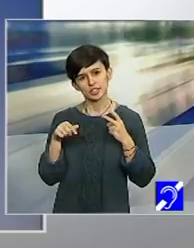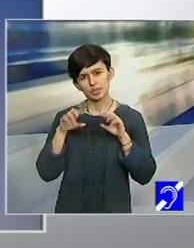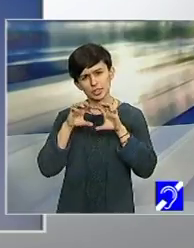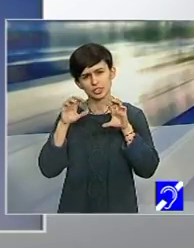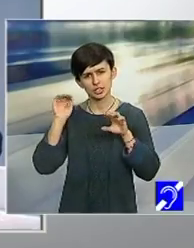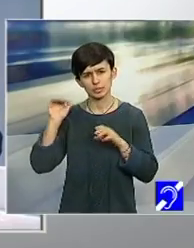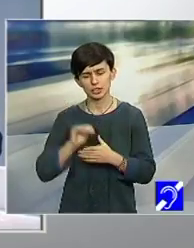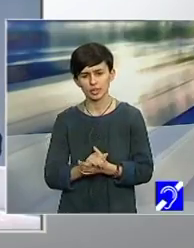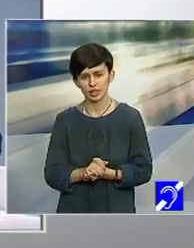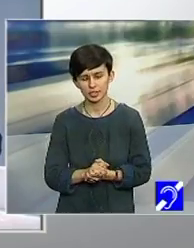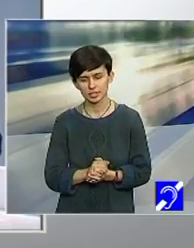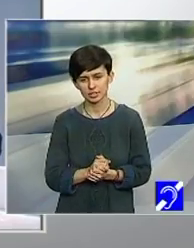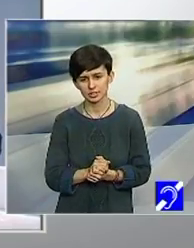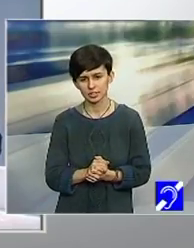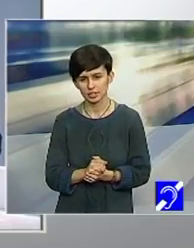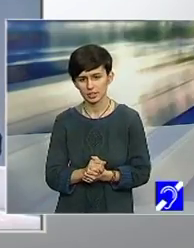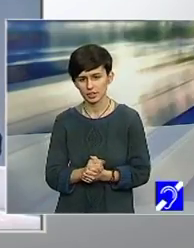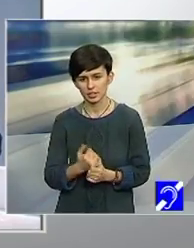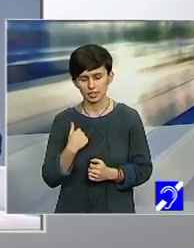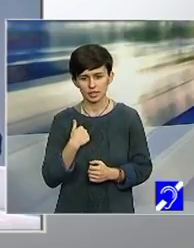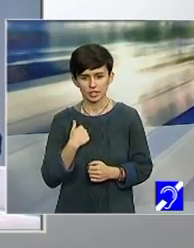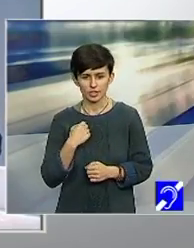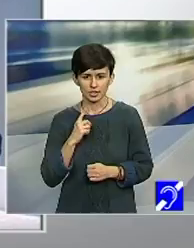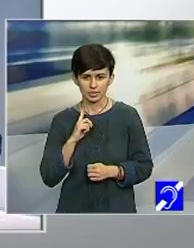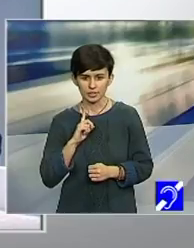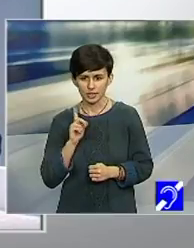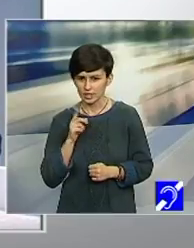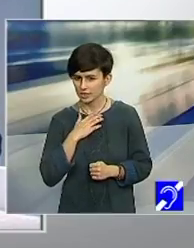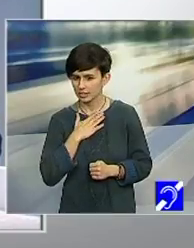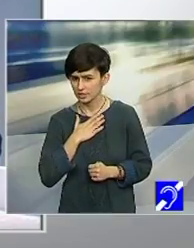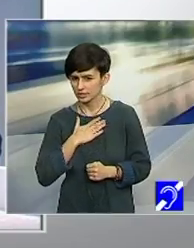domnule Florian? Vreau să fac